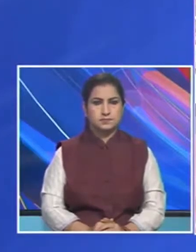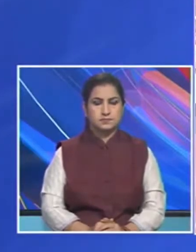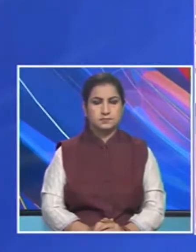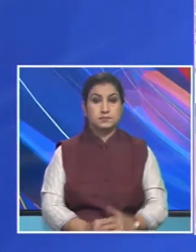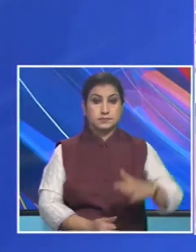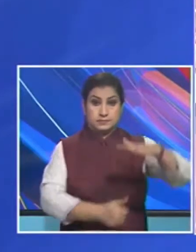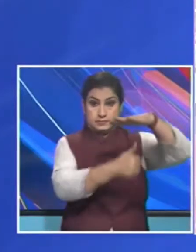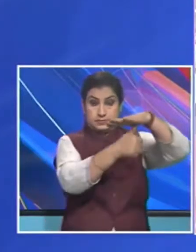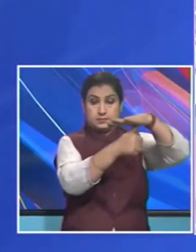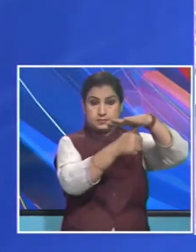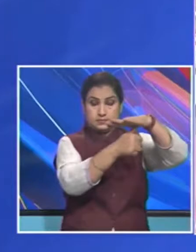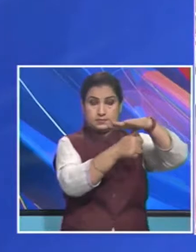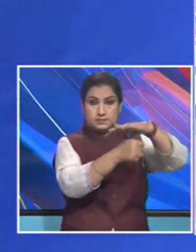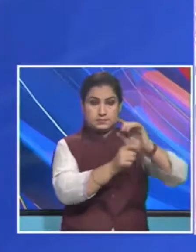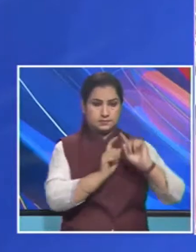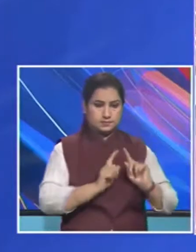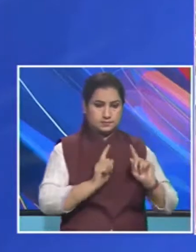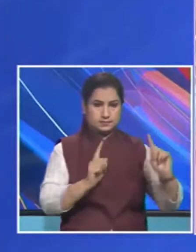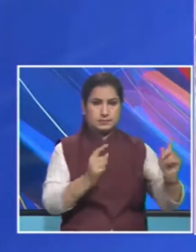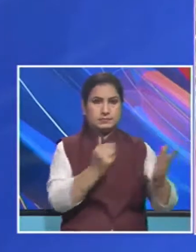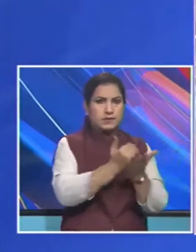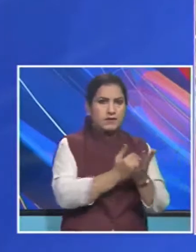राष्ट्रपति अंगरक्षक मुस्तैद